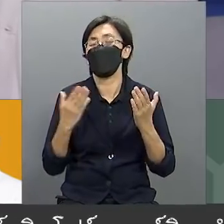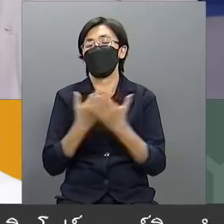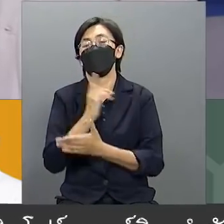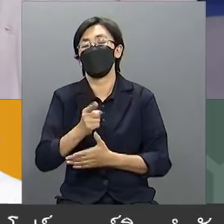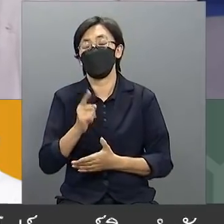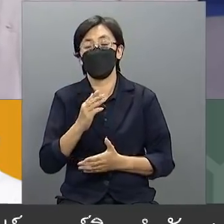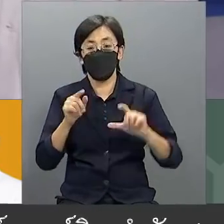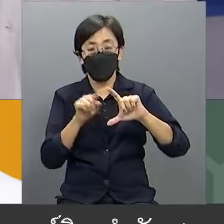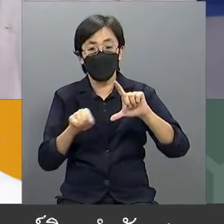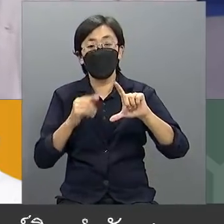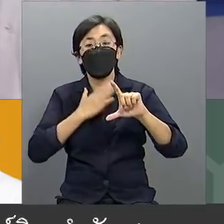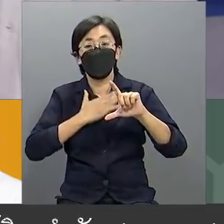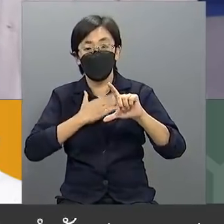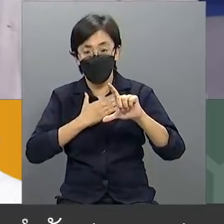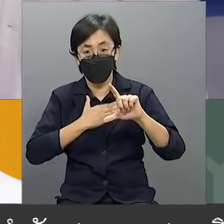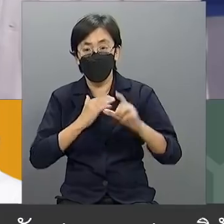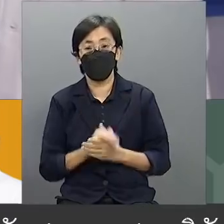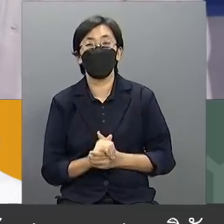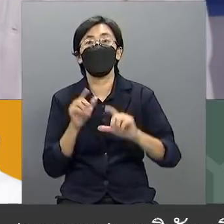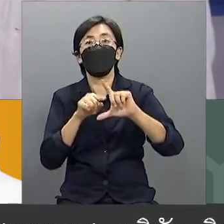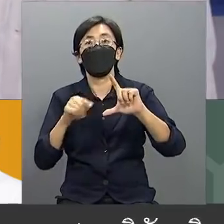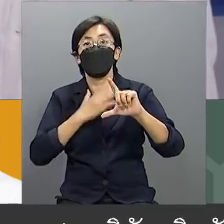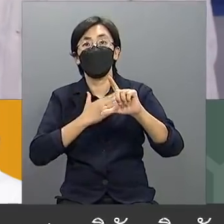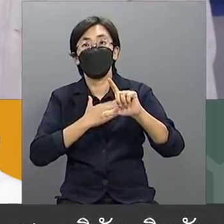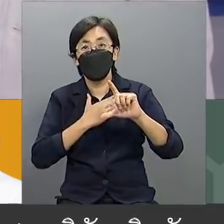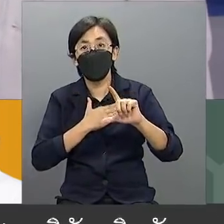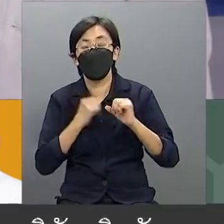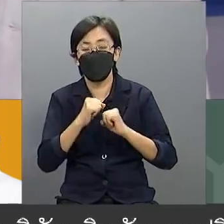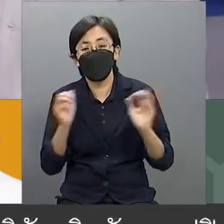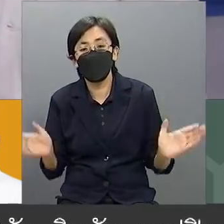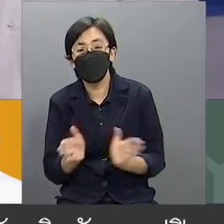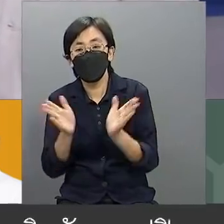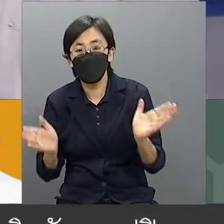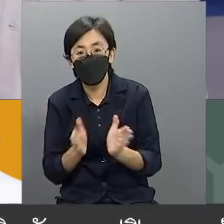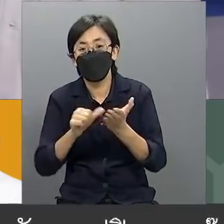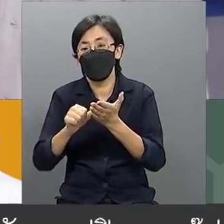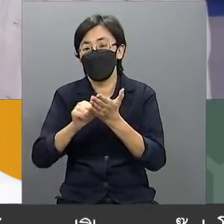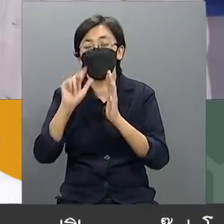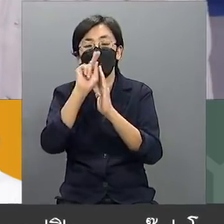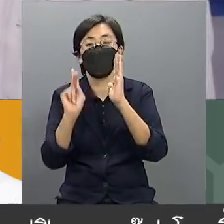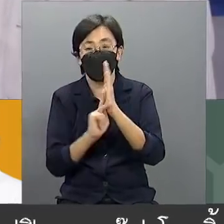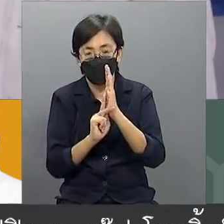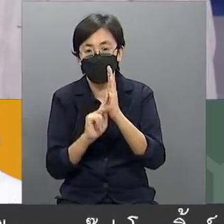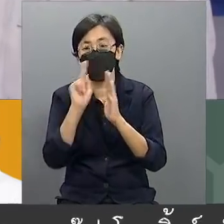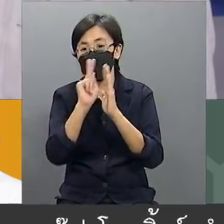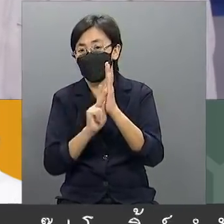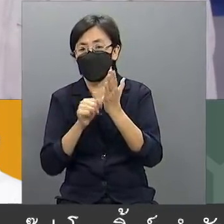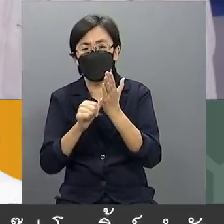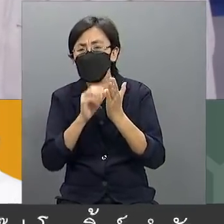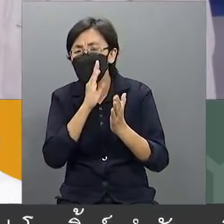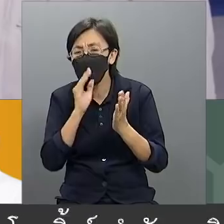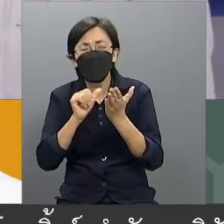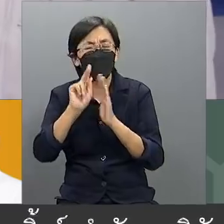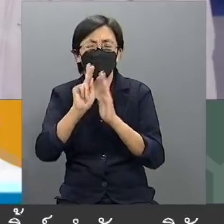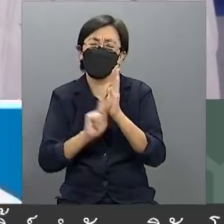ในในสภาผู้แทนราษฎรแล้วก็ยังยึดผักดันการแก้ไขกฎหมายที่มันล้าสมัยแล้วก็ไม่เอื้อประโยชน์